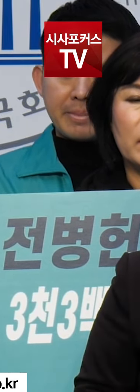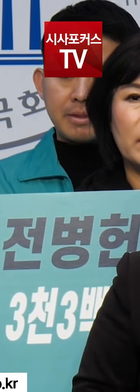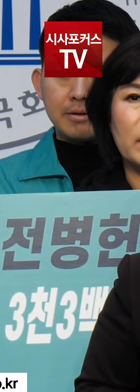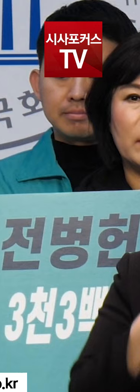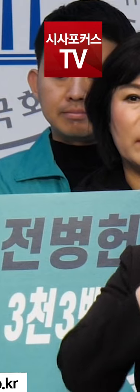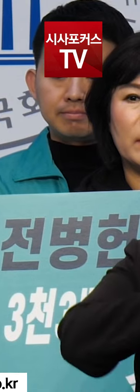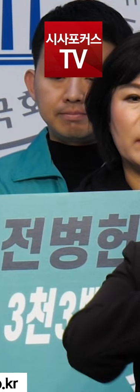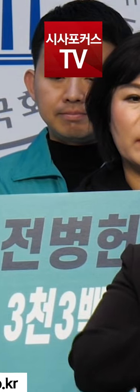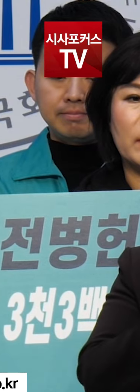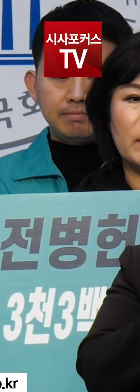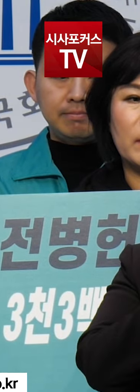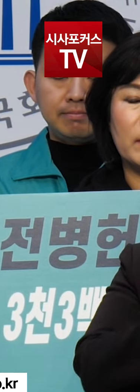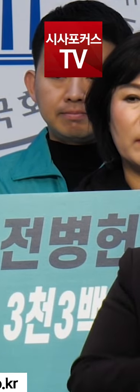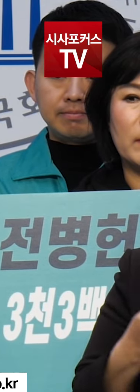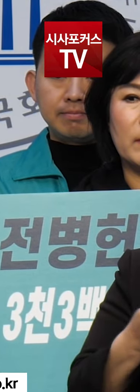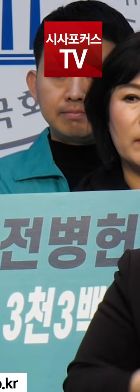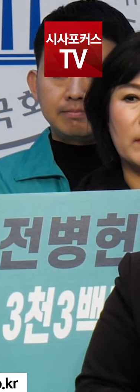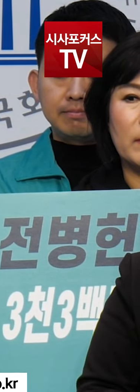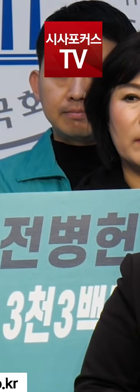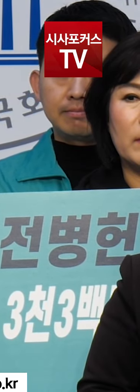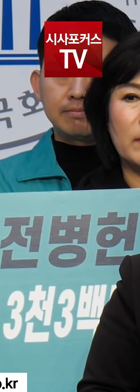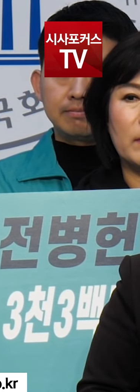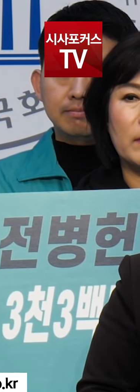자리에 섰습니다.